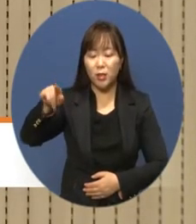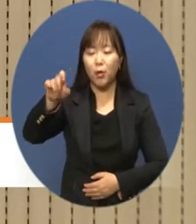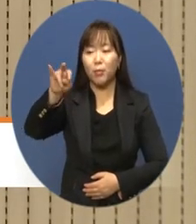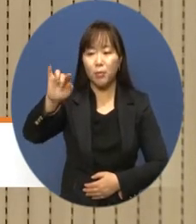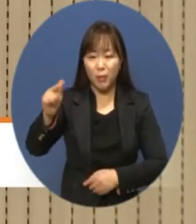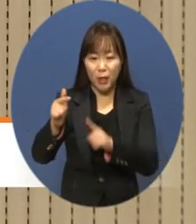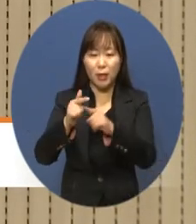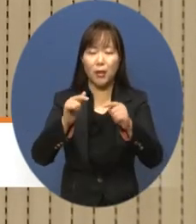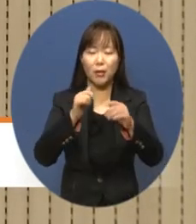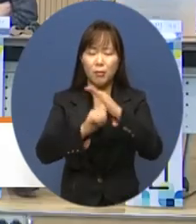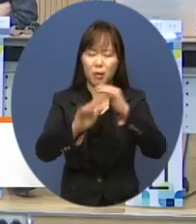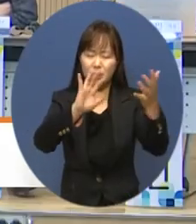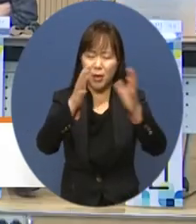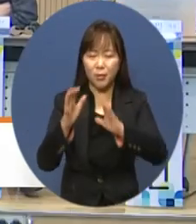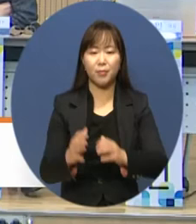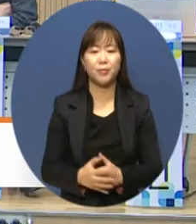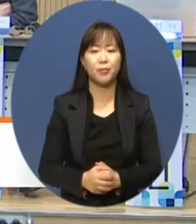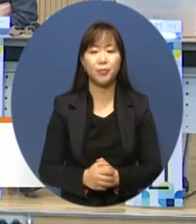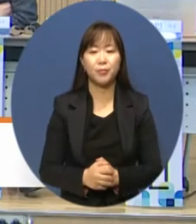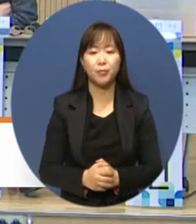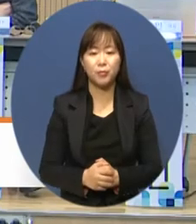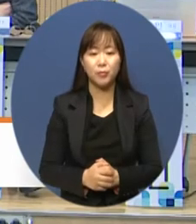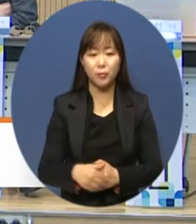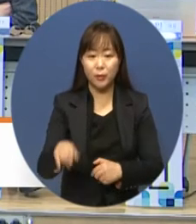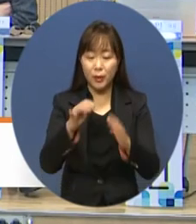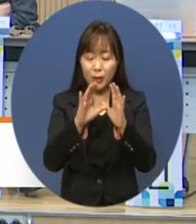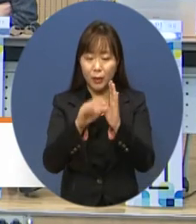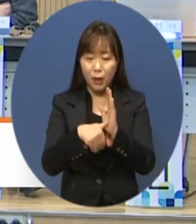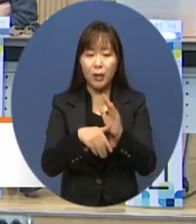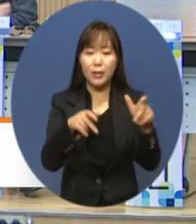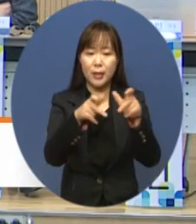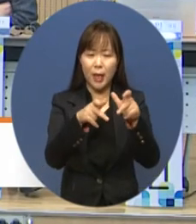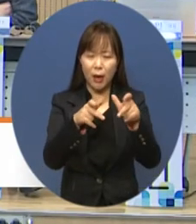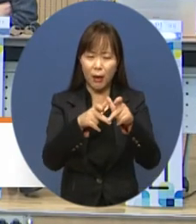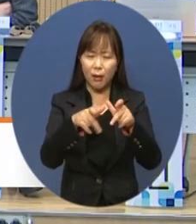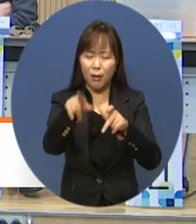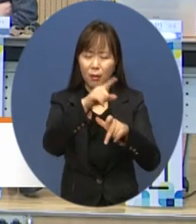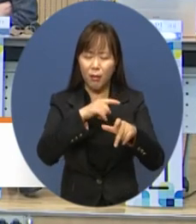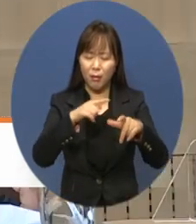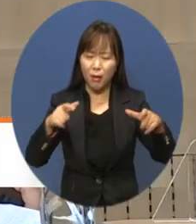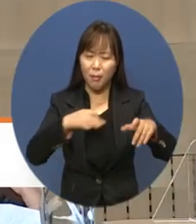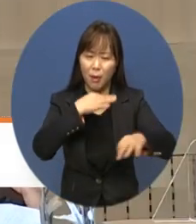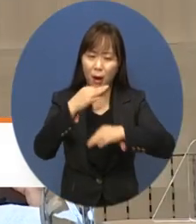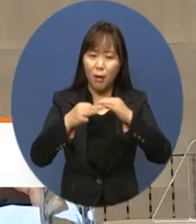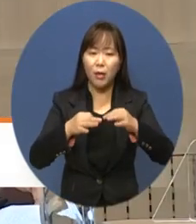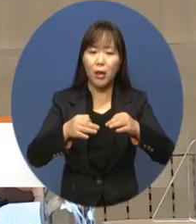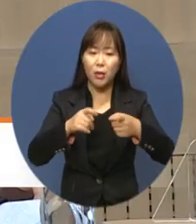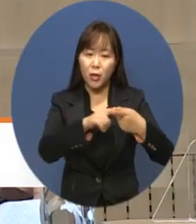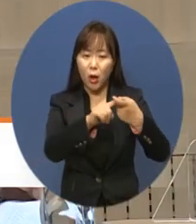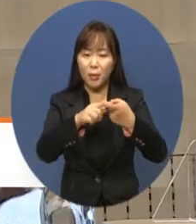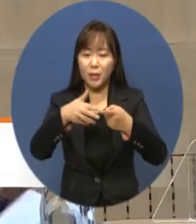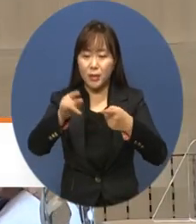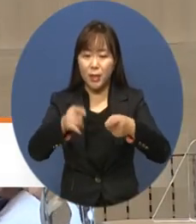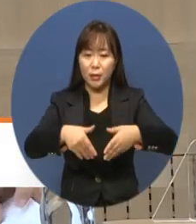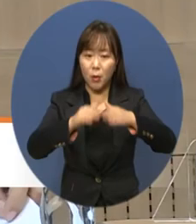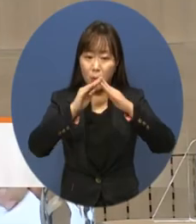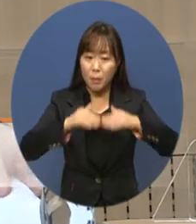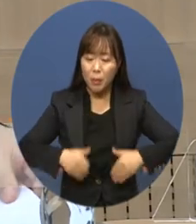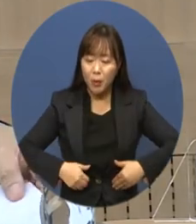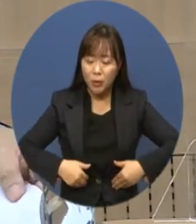토론을 펼쳤습니다 이날 토론자들은 장애 개의 목소리를 담아낼 협의체 설리 필요성에 공감하며